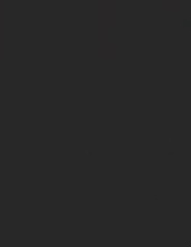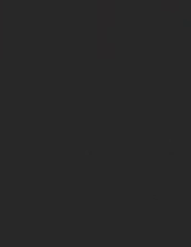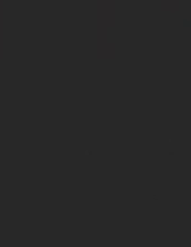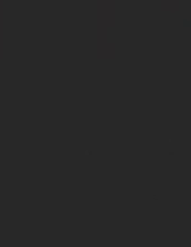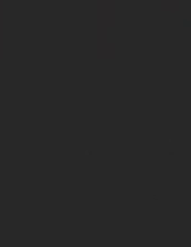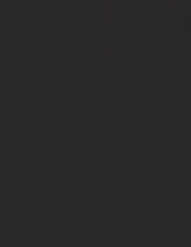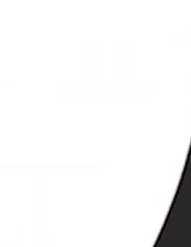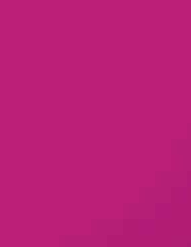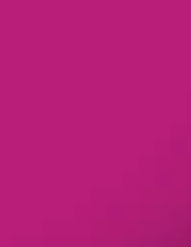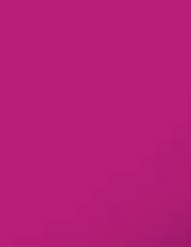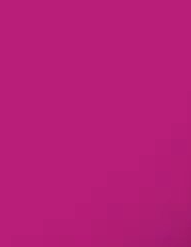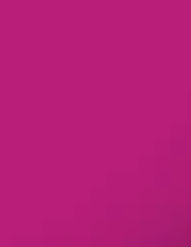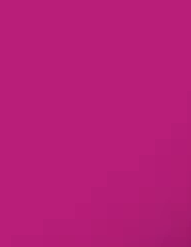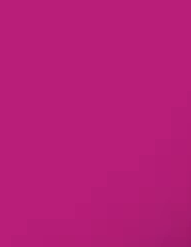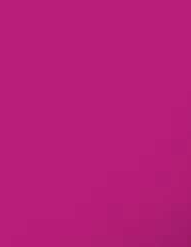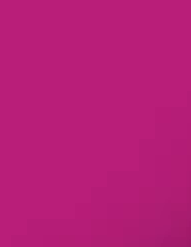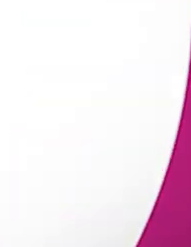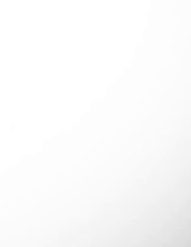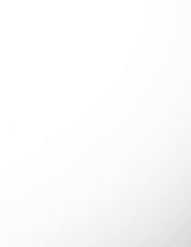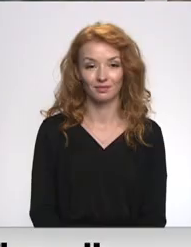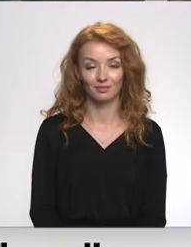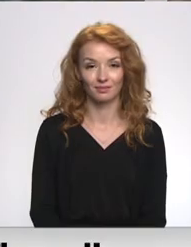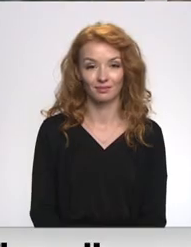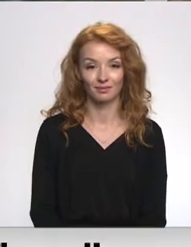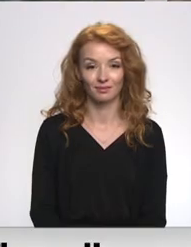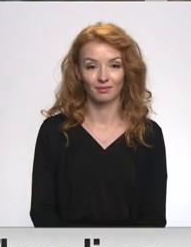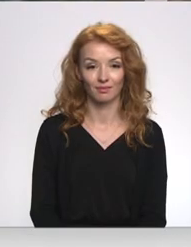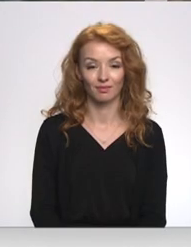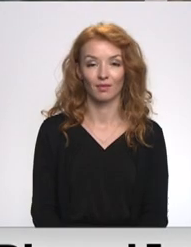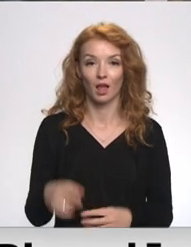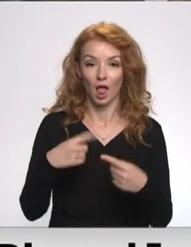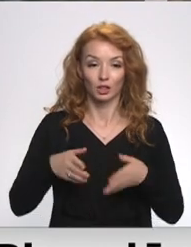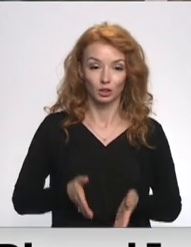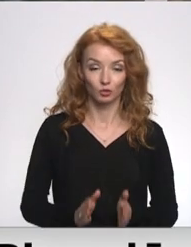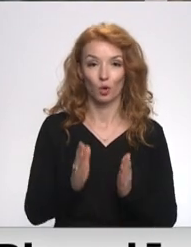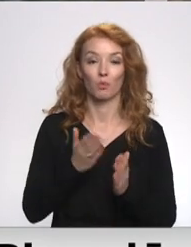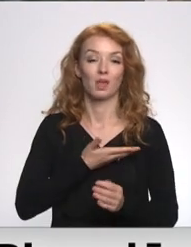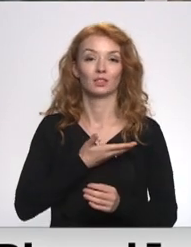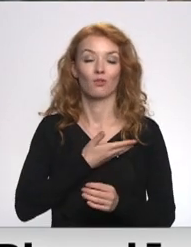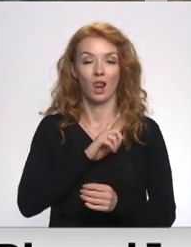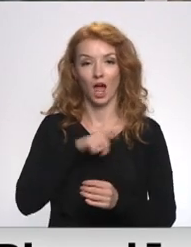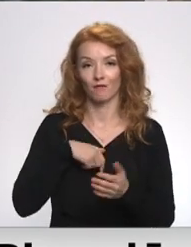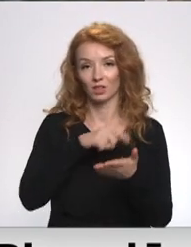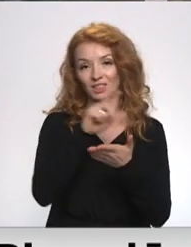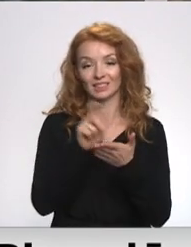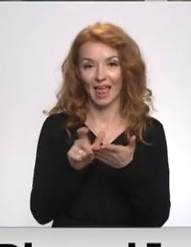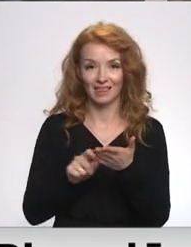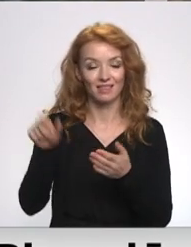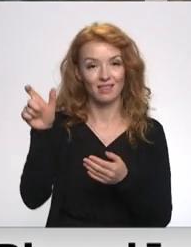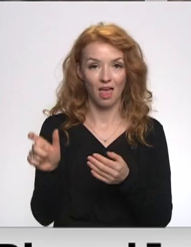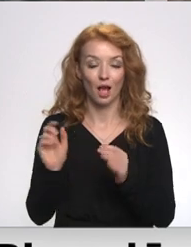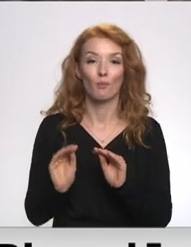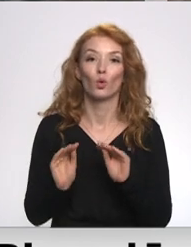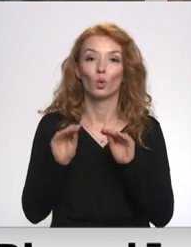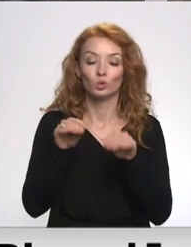Re, viss ēters ir te! Atzimšanu piedzīvojusi latviešu dzejniekam Andrejam Pumpuram